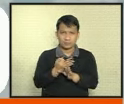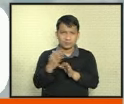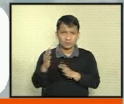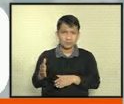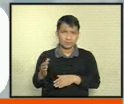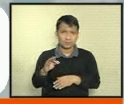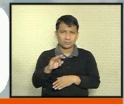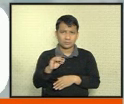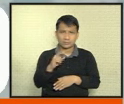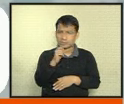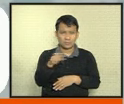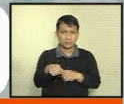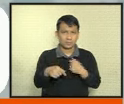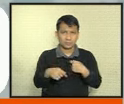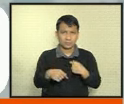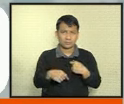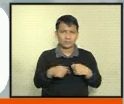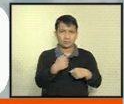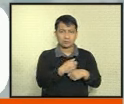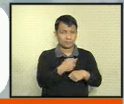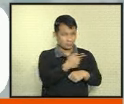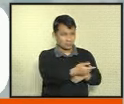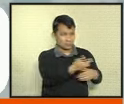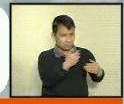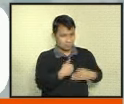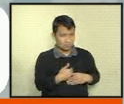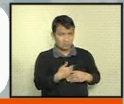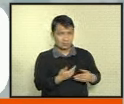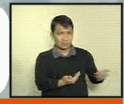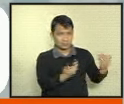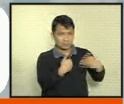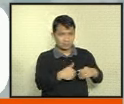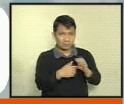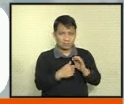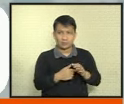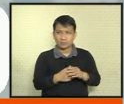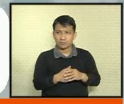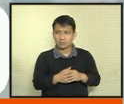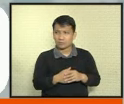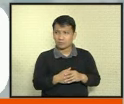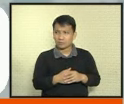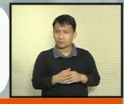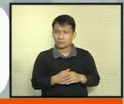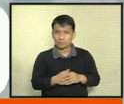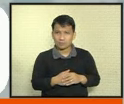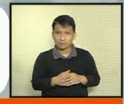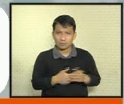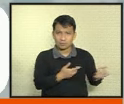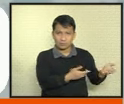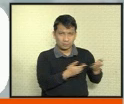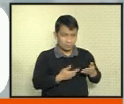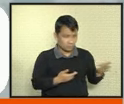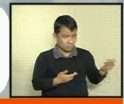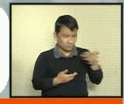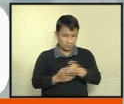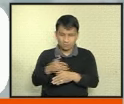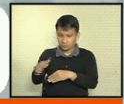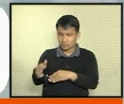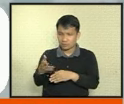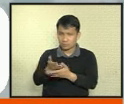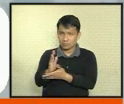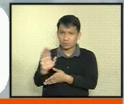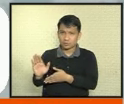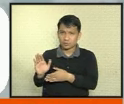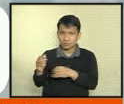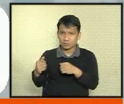ako ang namixer. Ang gawa niya, pinaano po sa kanya, pinalapit po sa kanya. Kaya nga sir, kahit pinalapit sa inyo, wala kayong karapatan